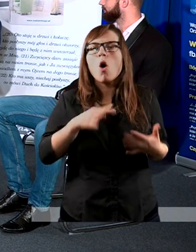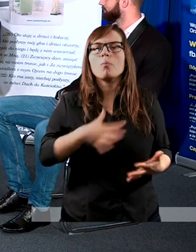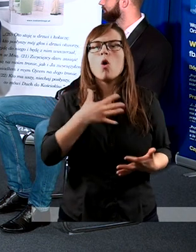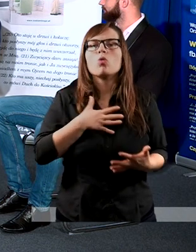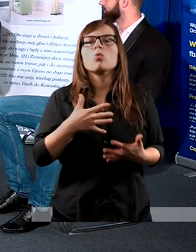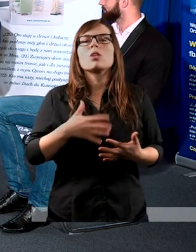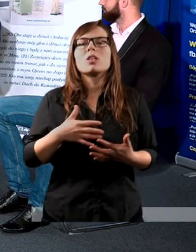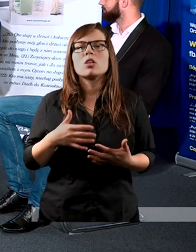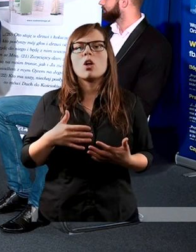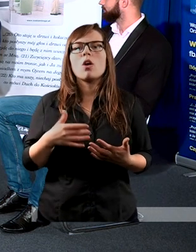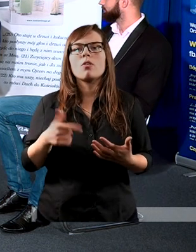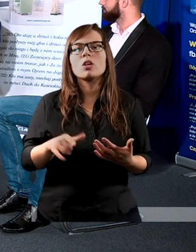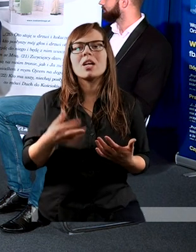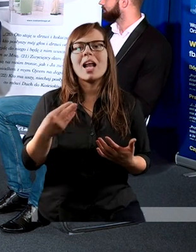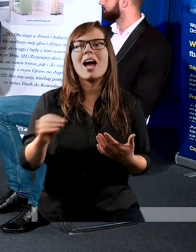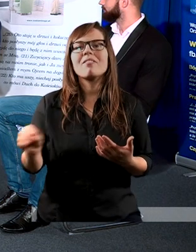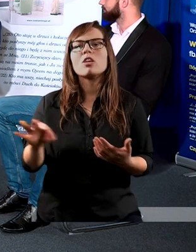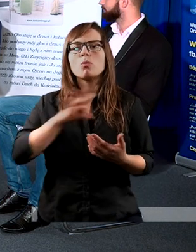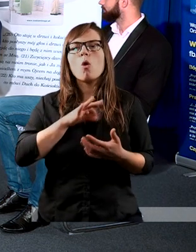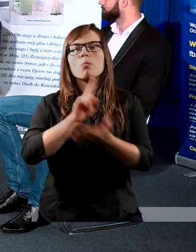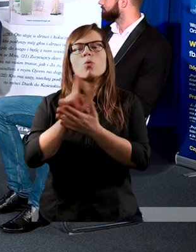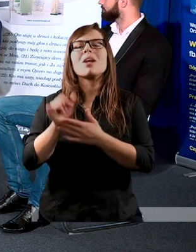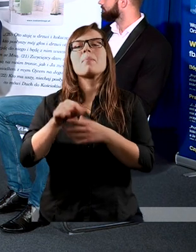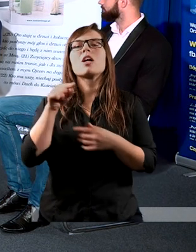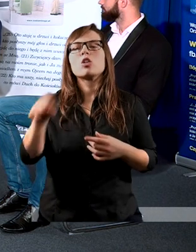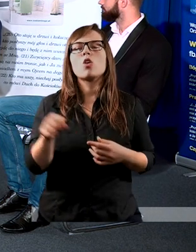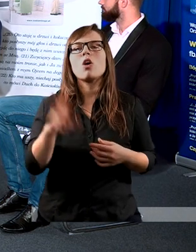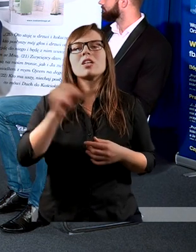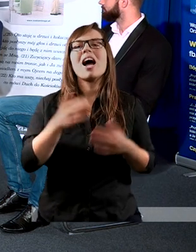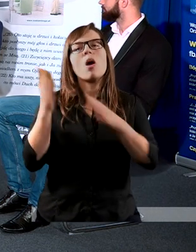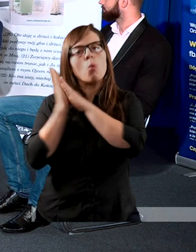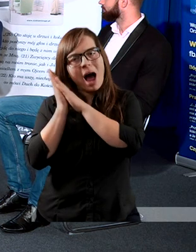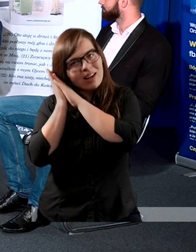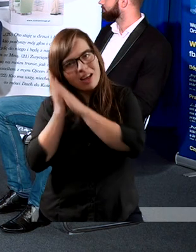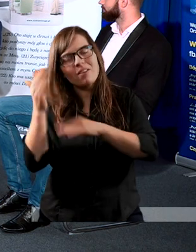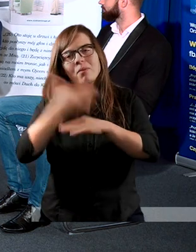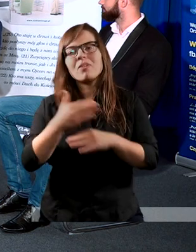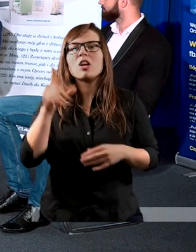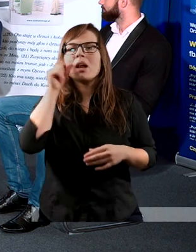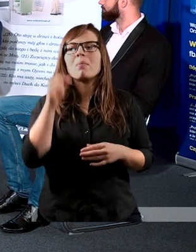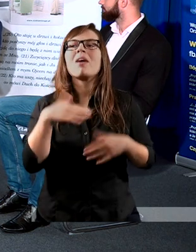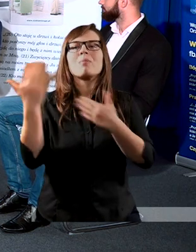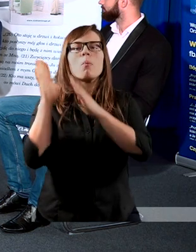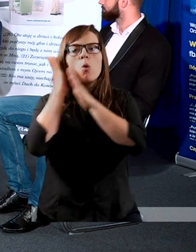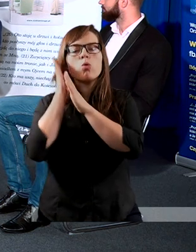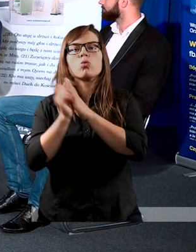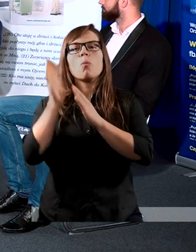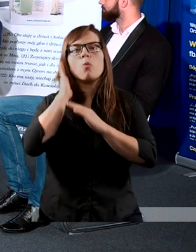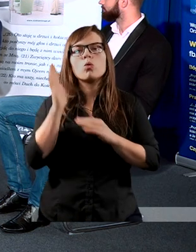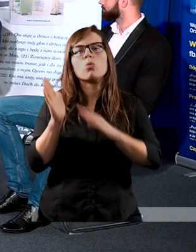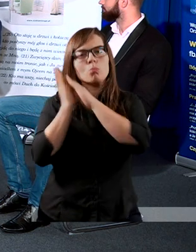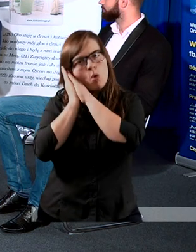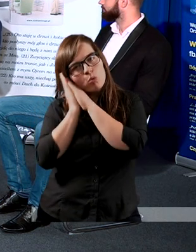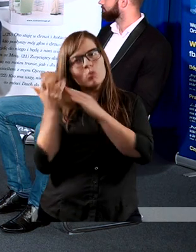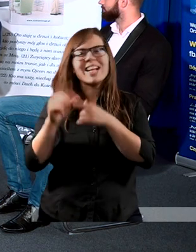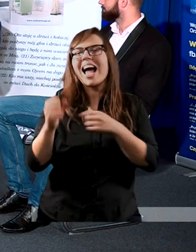odkryciem, to, co jest moim największym sukcesem, to, kiedy kładę się wieczorem spać, przykładam głowę do poduszki, ta poduszka